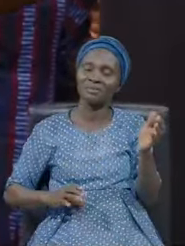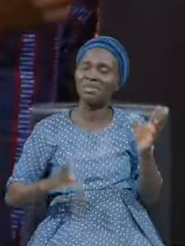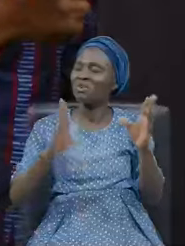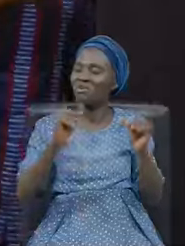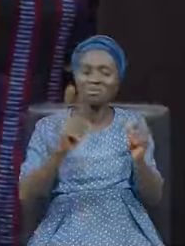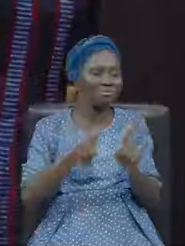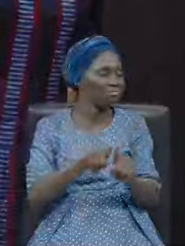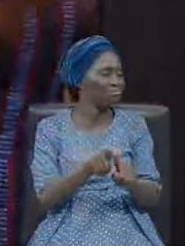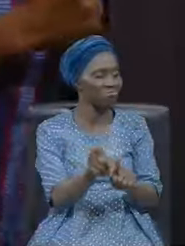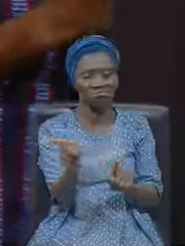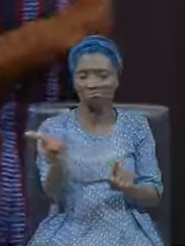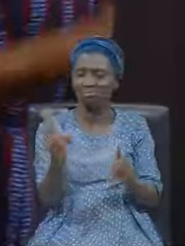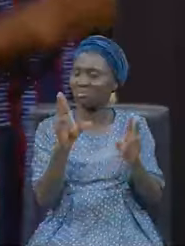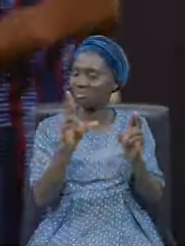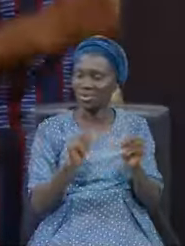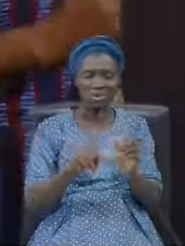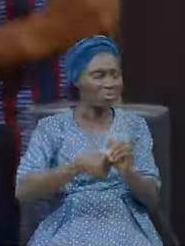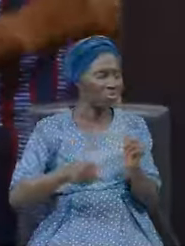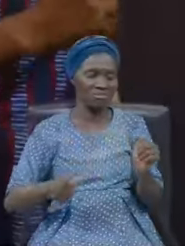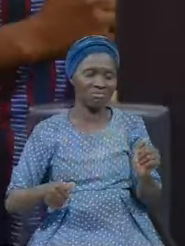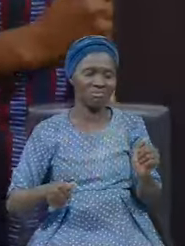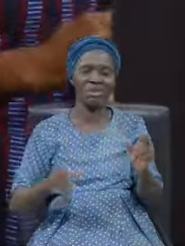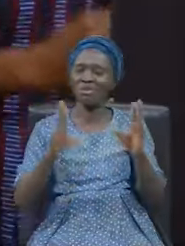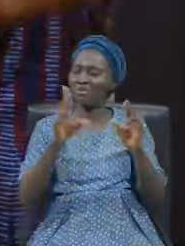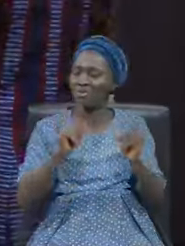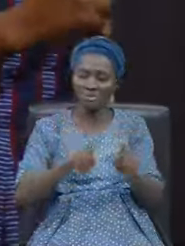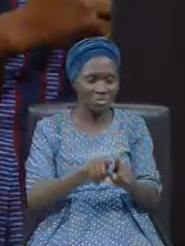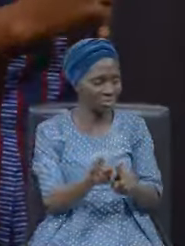de retour pas de